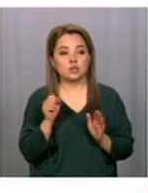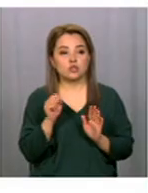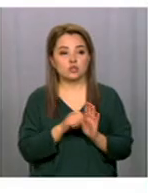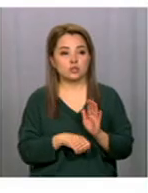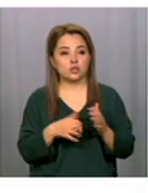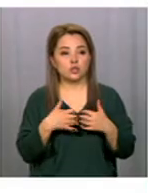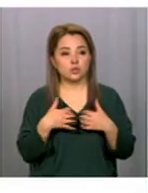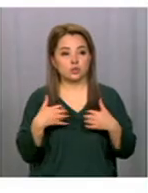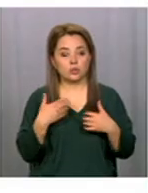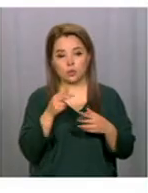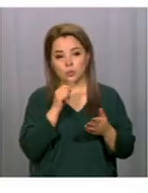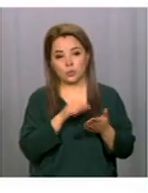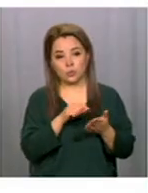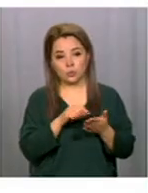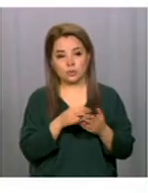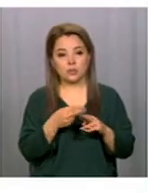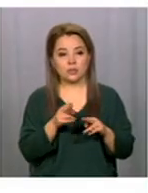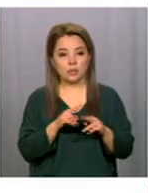құс, яғни